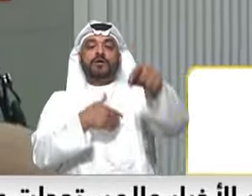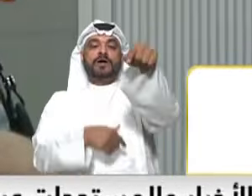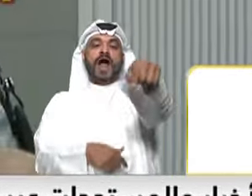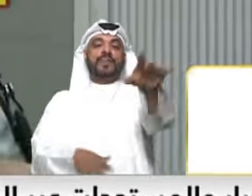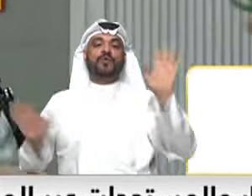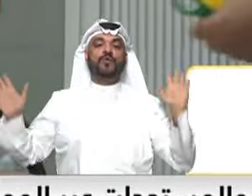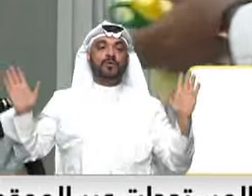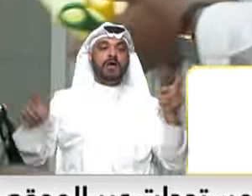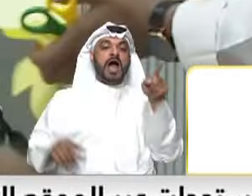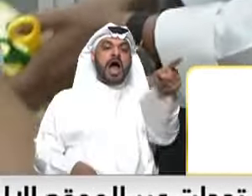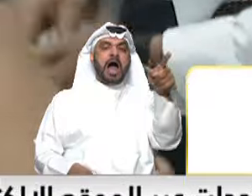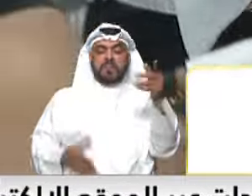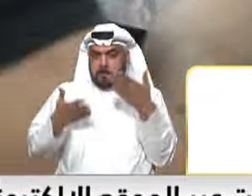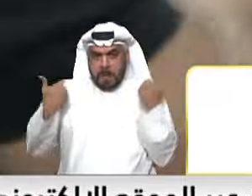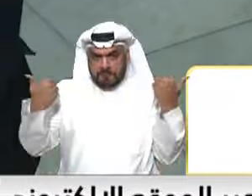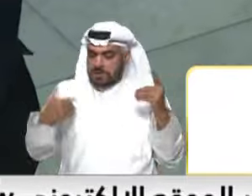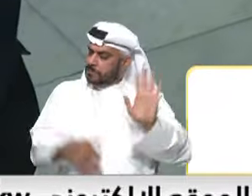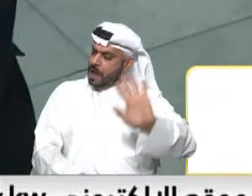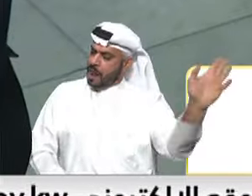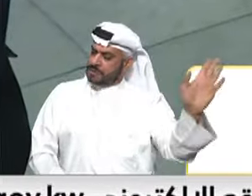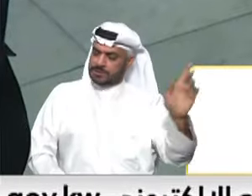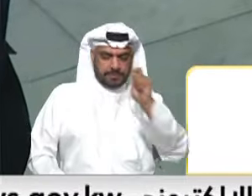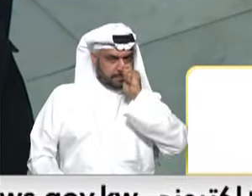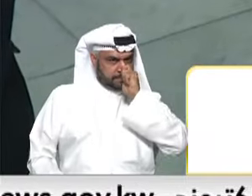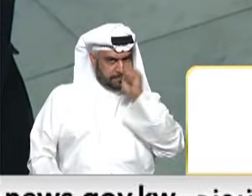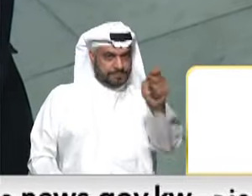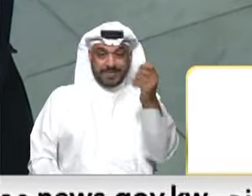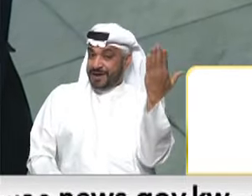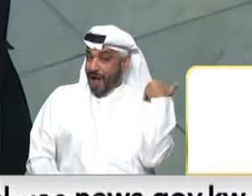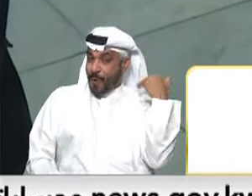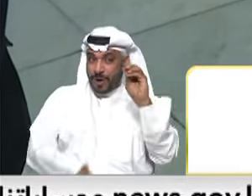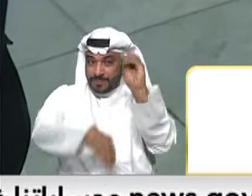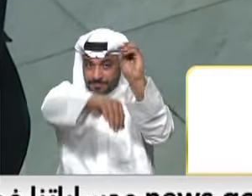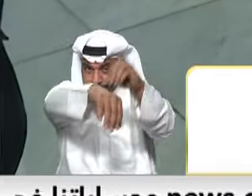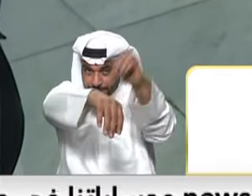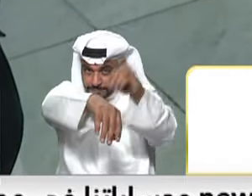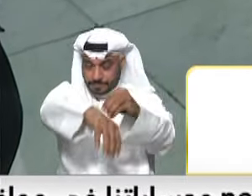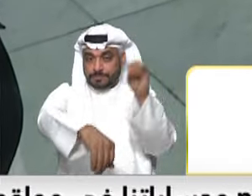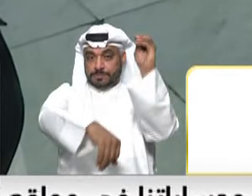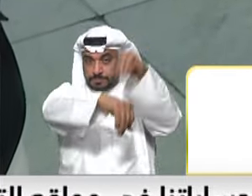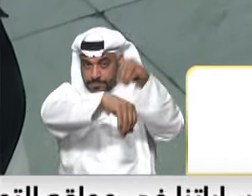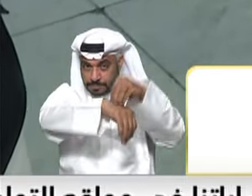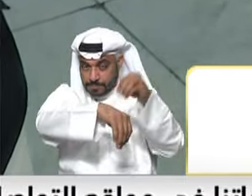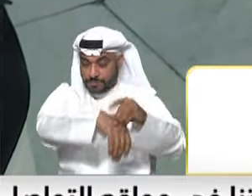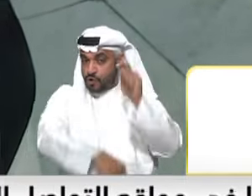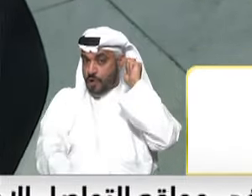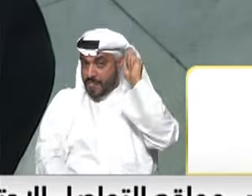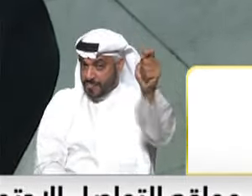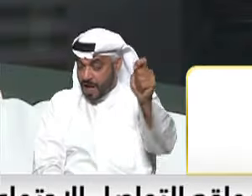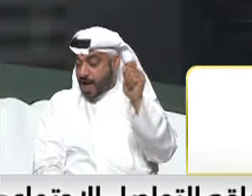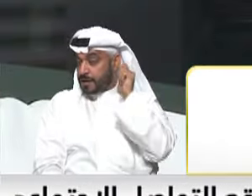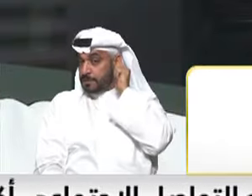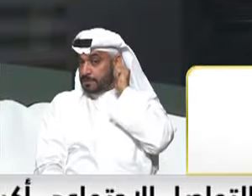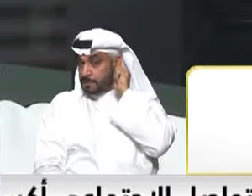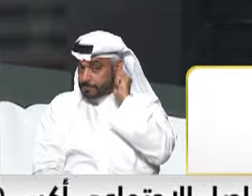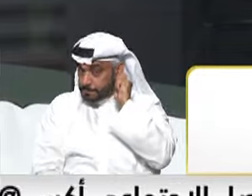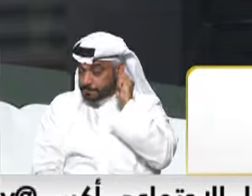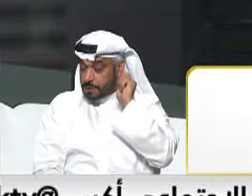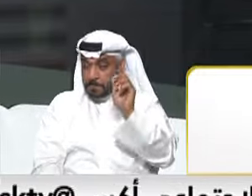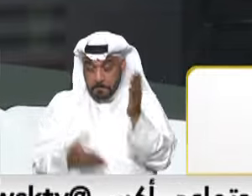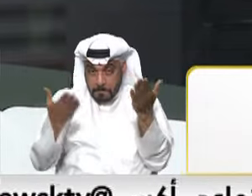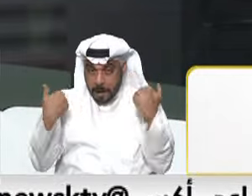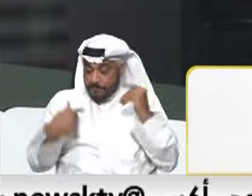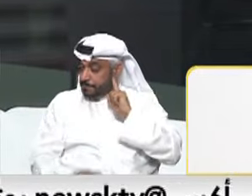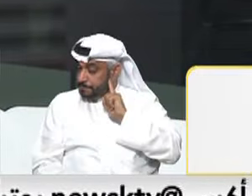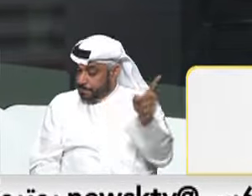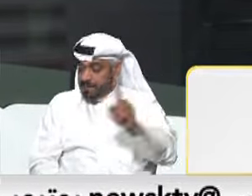المكتب أو النشاط يراجع فيها المكتب الفني على استخراج أو فتح أو استمرار إغلاق المحل. طبعا أما